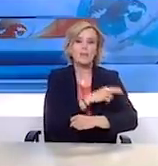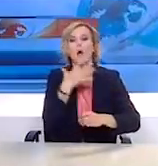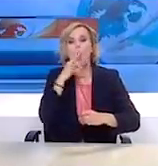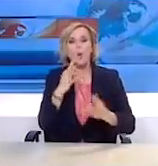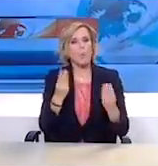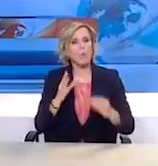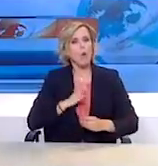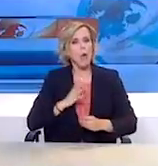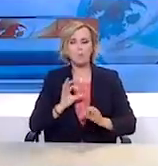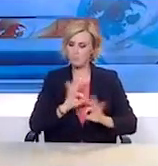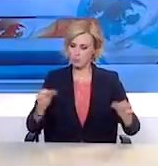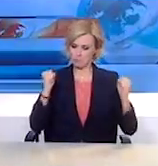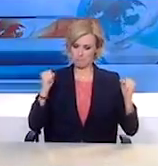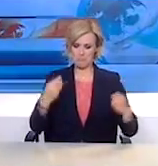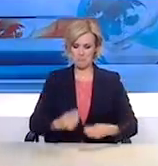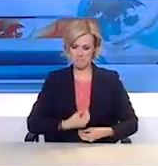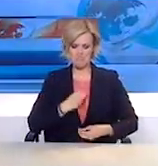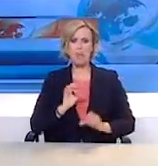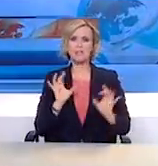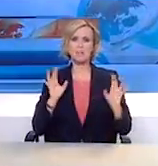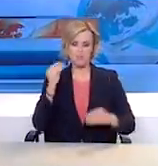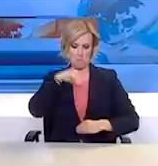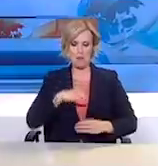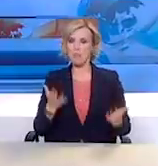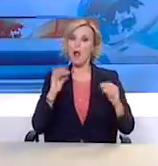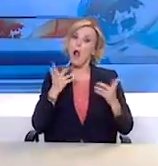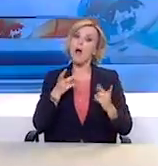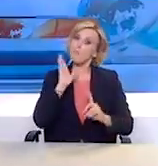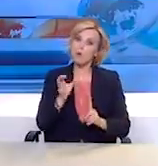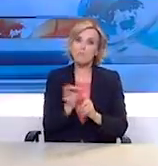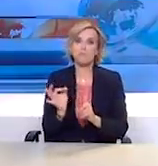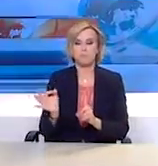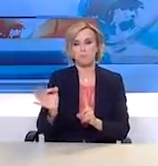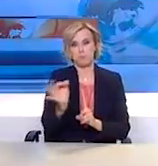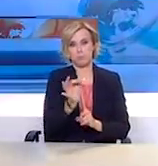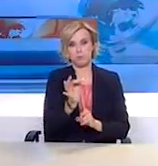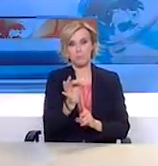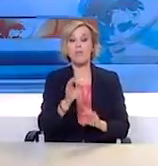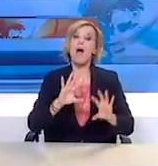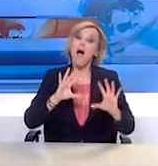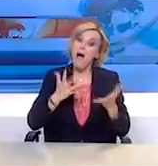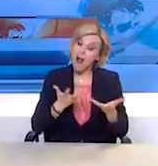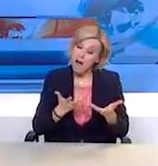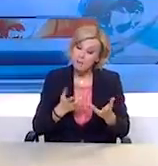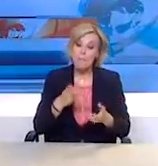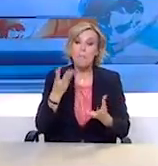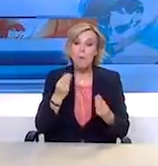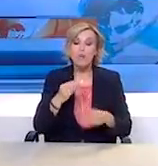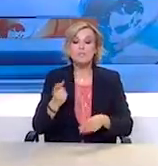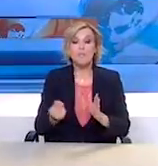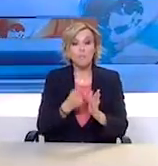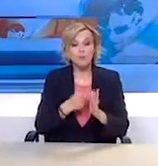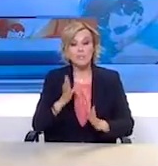συμπτωματικούς ή ασθενείς με ήπια συμπτώματα. Επίσης, συζητήθηκε και η πιθανή αύξηση κινδύνου από λανθασμένη χρήση της μάσκας από